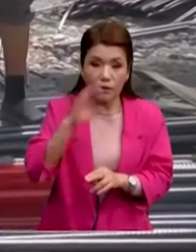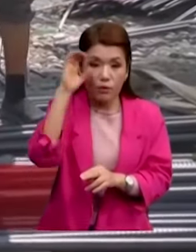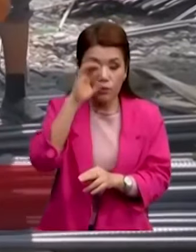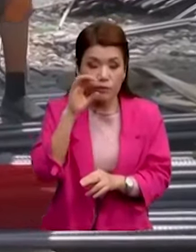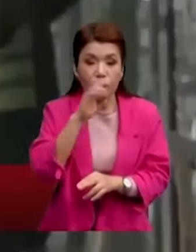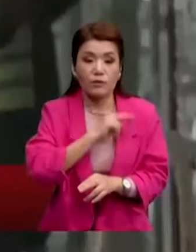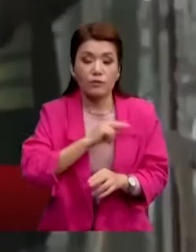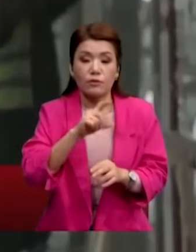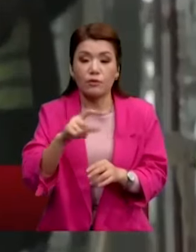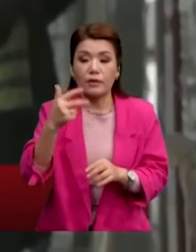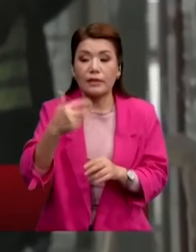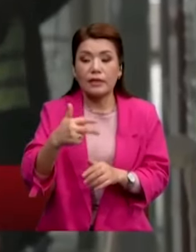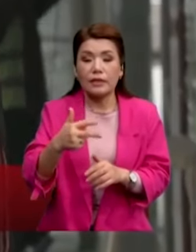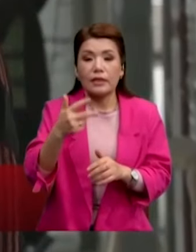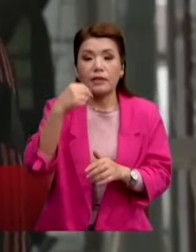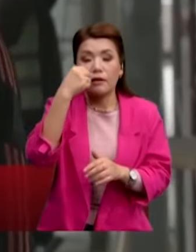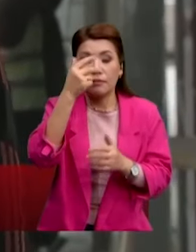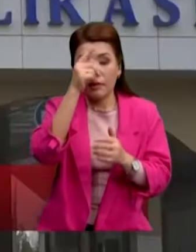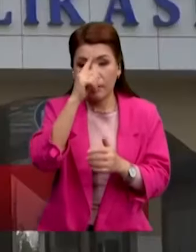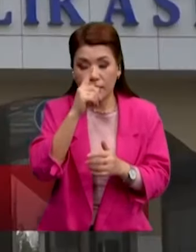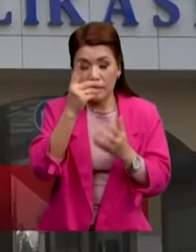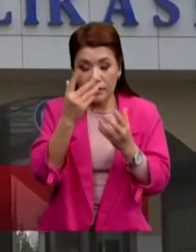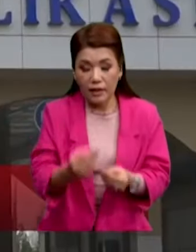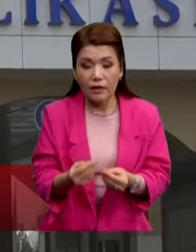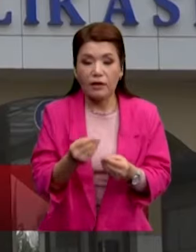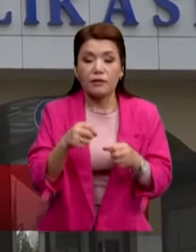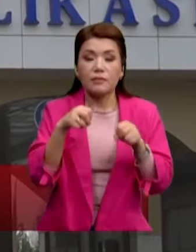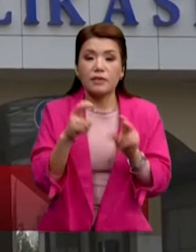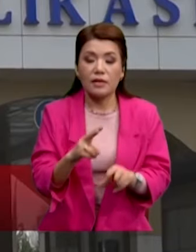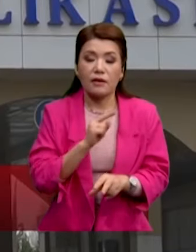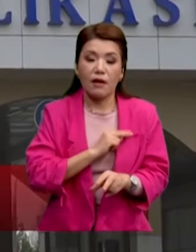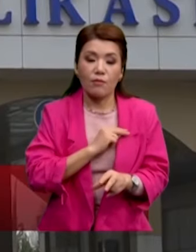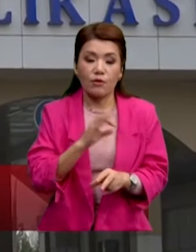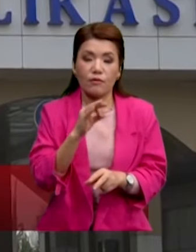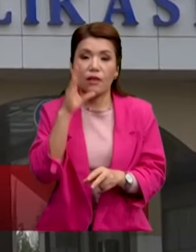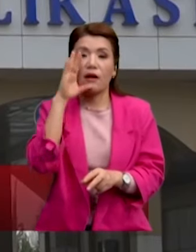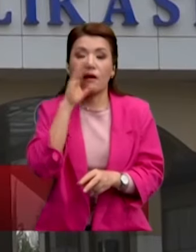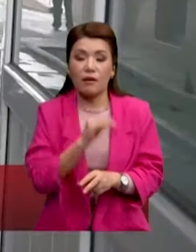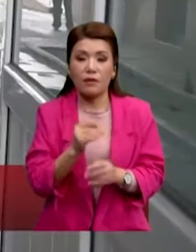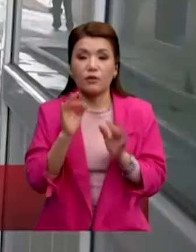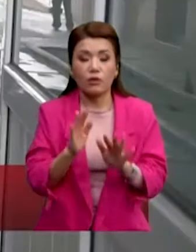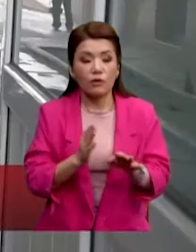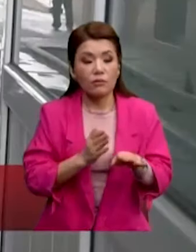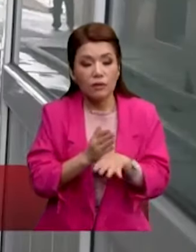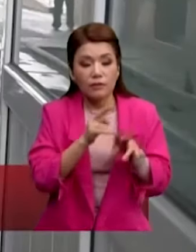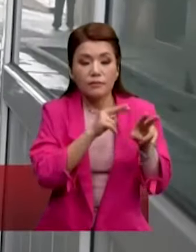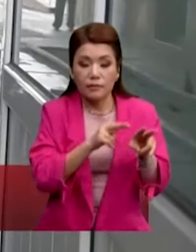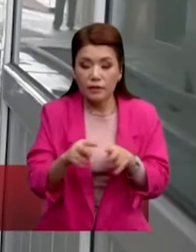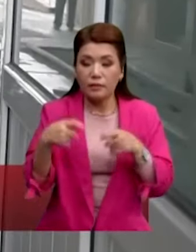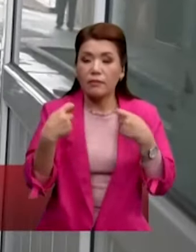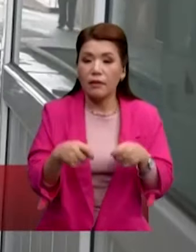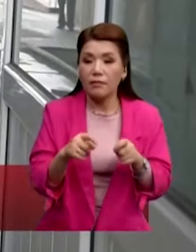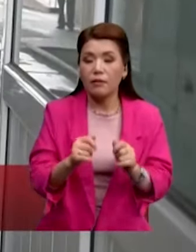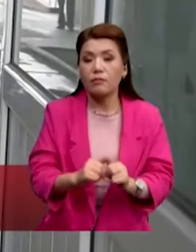жұмысшылары 30 күнге дейін арнай квотасыз еңбек ете алады. Қазір көршіміз ұйымға ішкі байқаушы болу арқылы бұл елдермен тауар